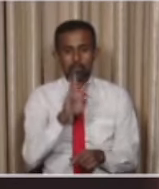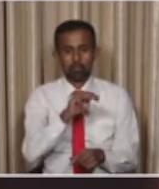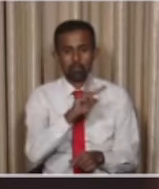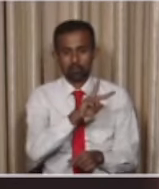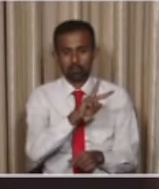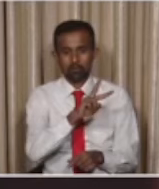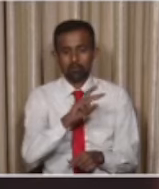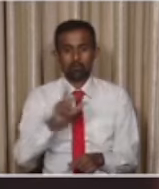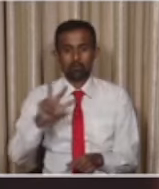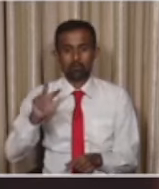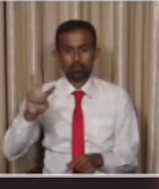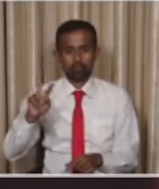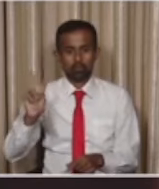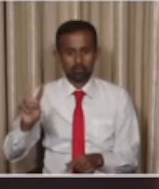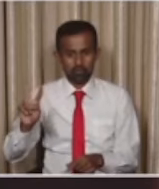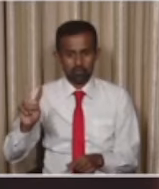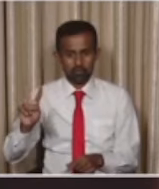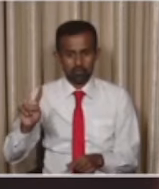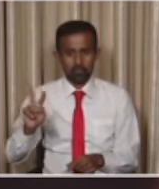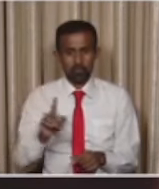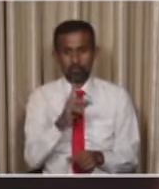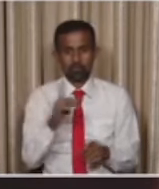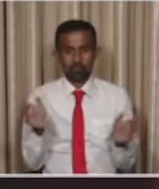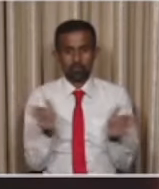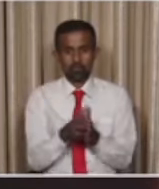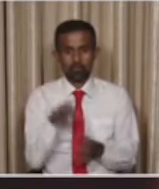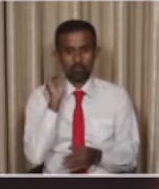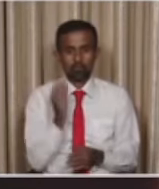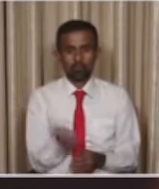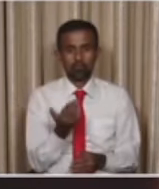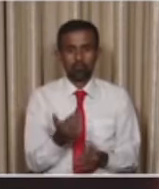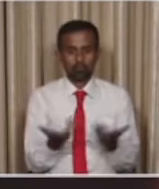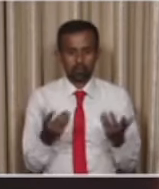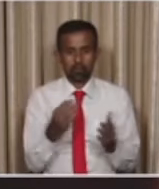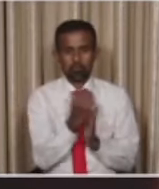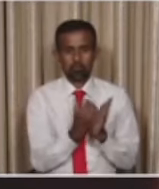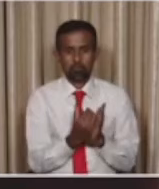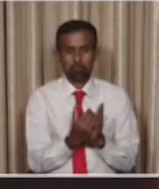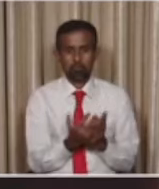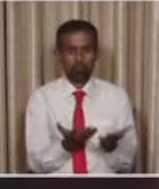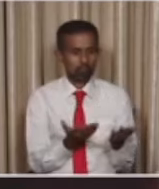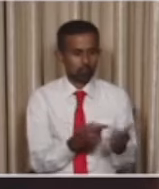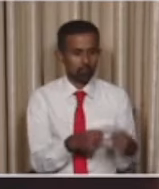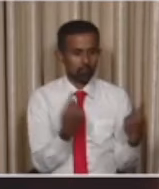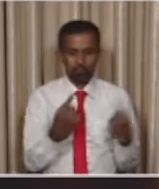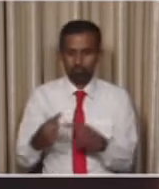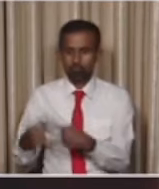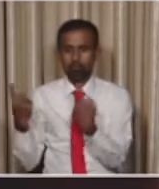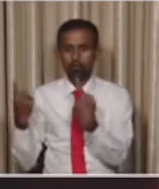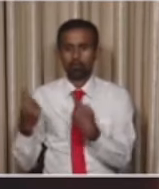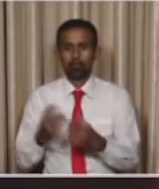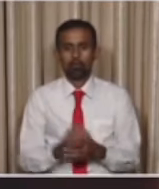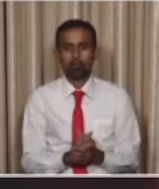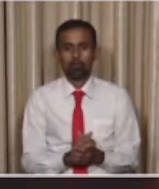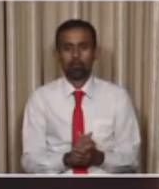32යි 83 2 එකක් විදිහට තේරුම් ගන්න වෙනවා නැත්තම් මේ විවස්ථාවේ මාරයිනේ එක දෙනක එක කතාවක් එක දෙනක එක